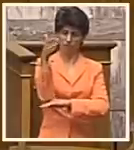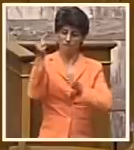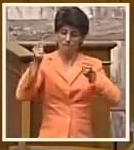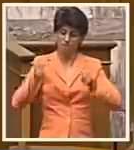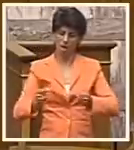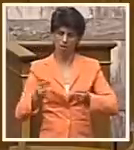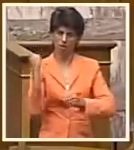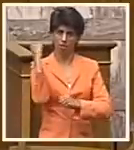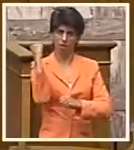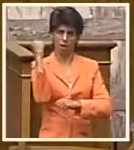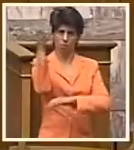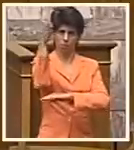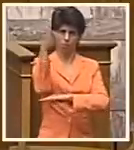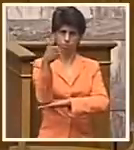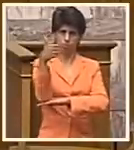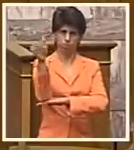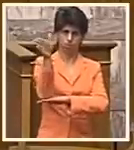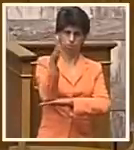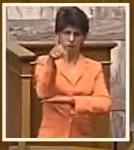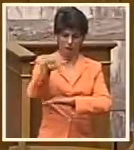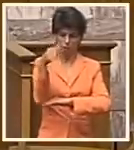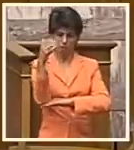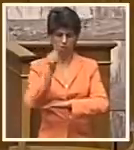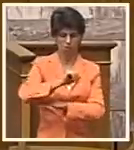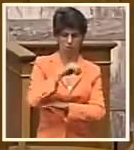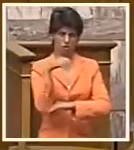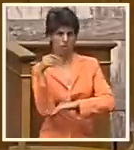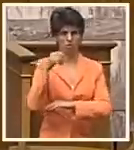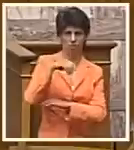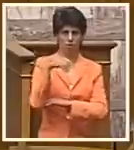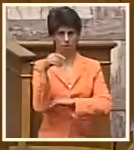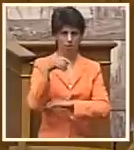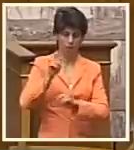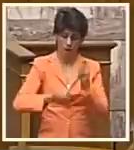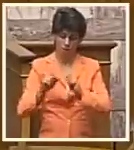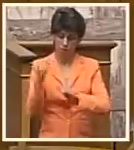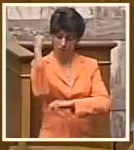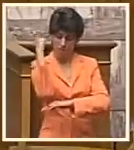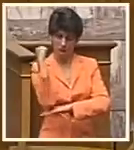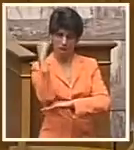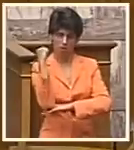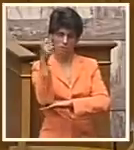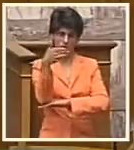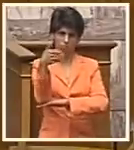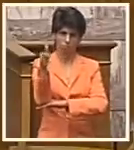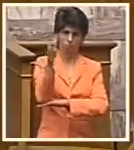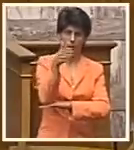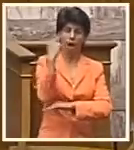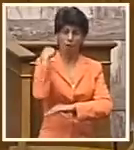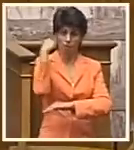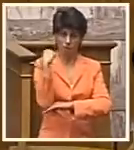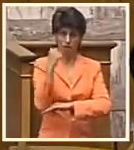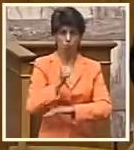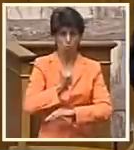βάσεις. Αυτές τις βάσεις που σήμερα δεν έχουμε. Και τις βάσεις αυτές δεν θα τις βάλει μόνη της